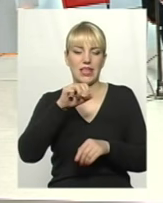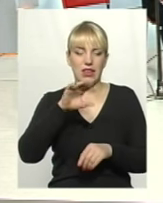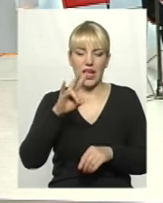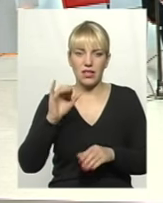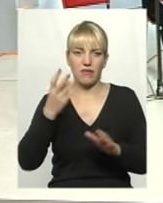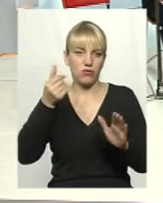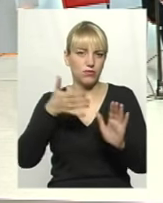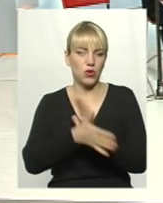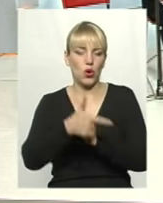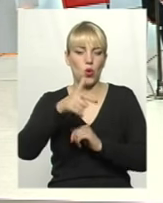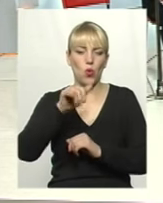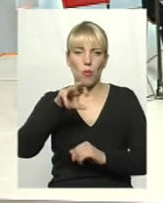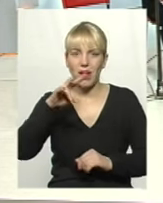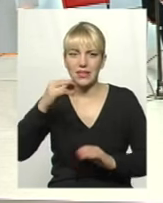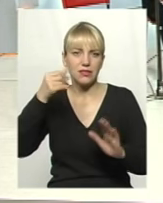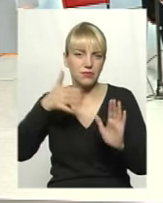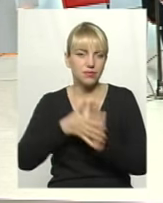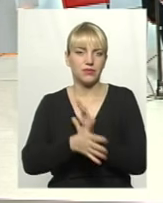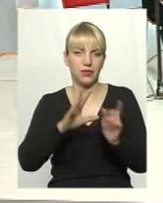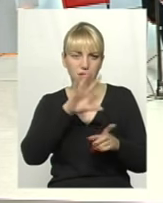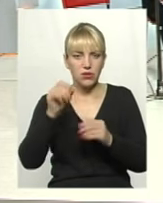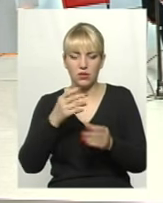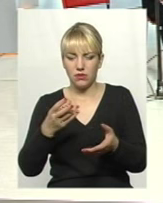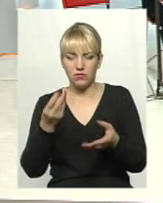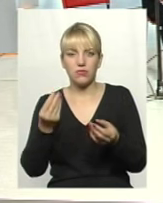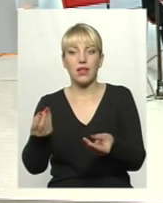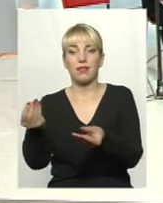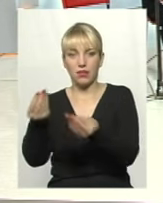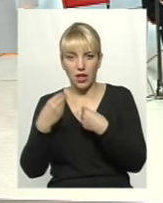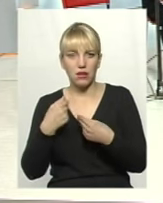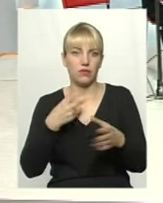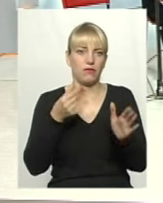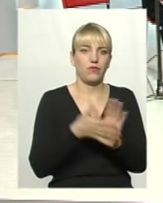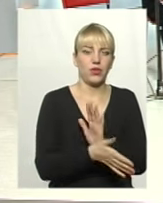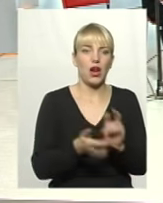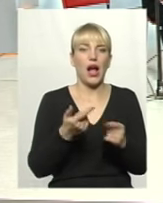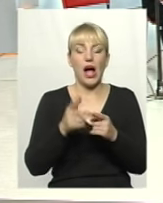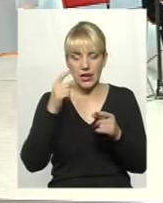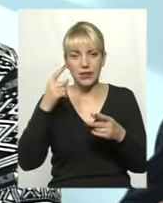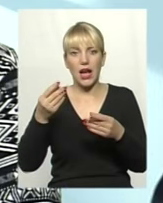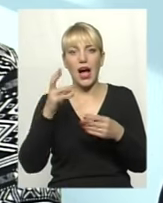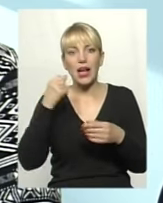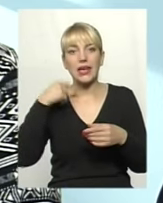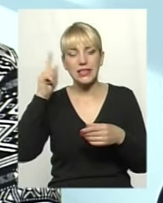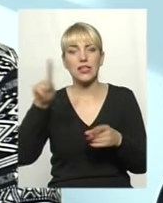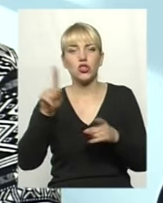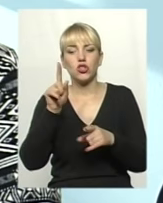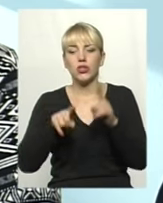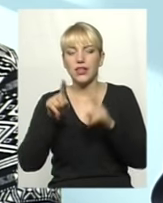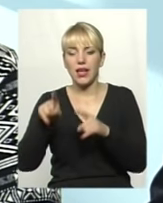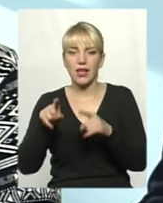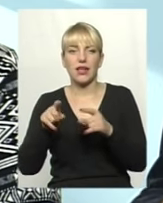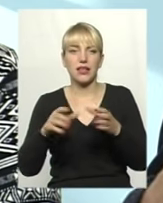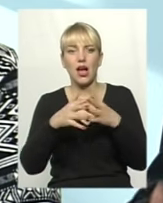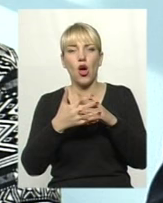що є лідерами, ще якась частина громад, їм вдалося. Да, я знаю, що деякі громади саме зараз завершили процедуру